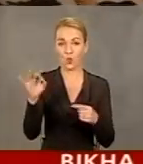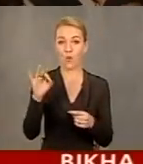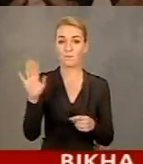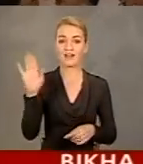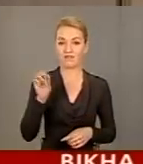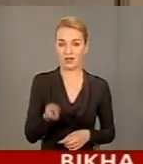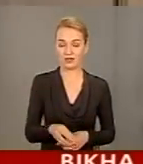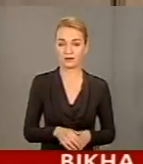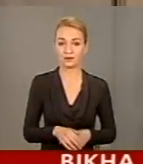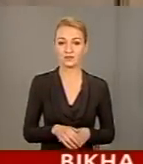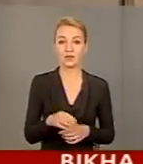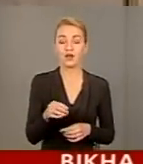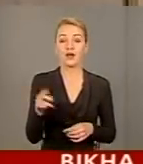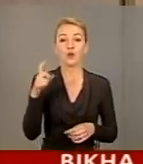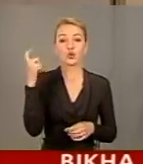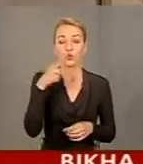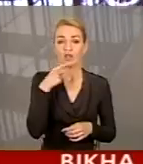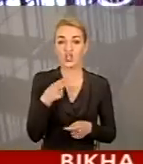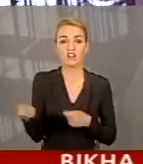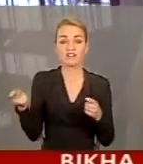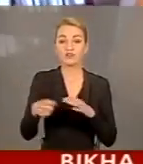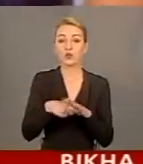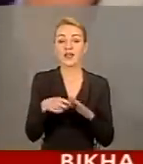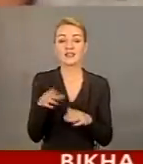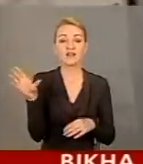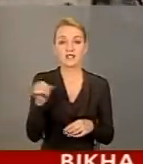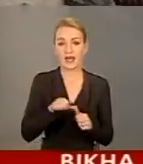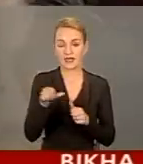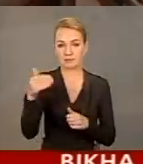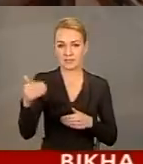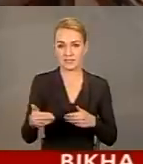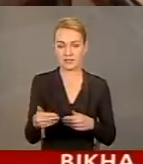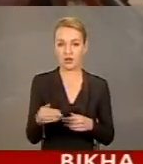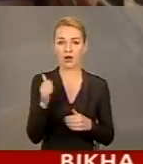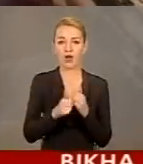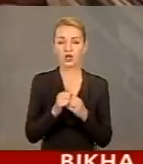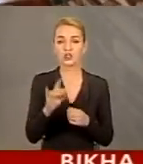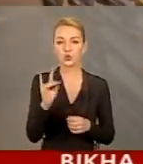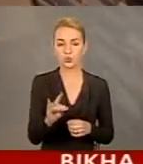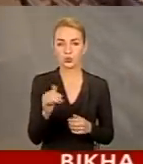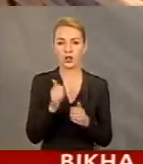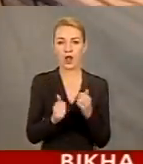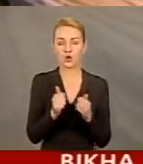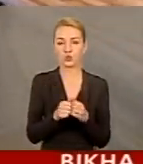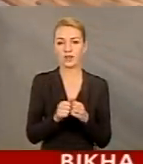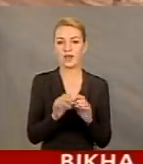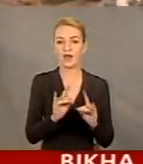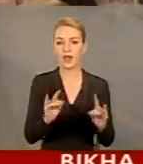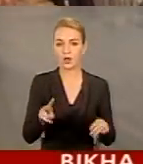Євген каже, вивіз із Донецька усе, окрім стін. Кожен стул, кожне крісло, барна стойка абсолютно, да, вона